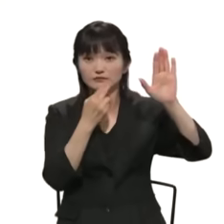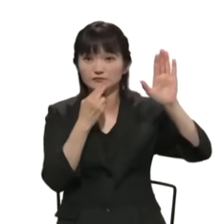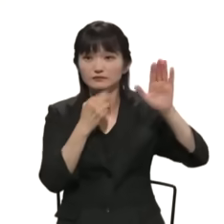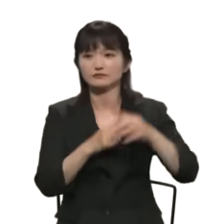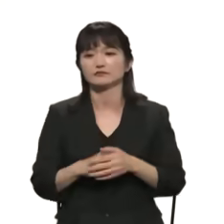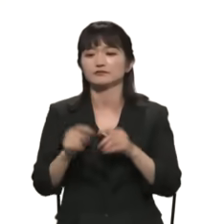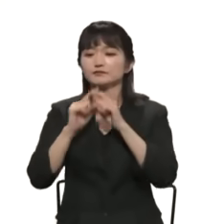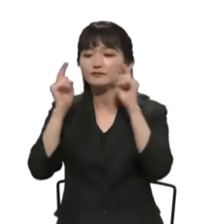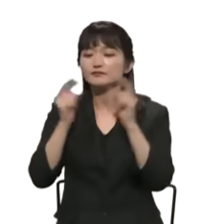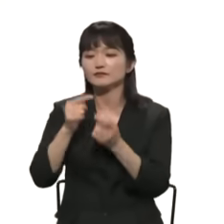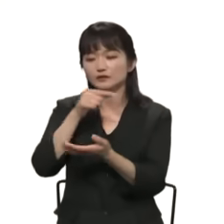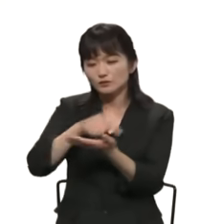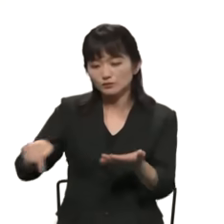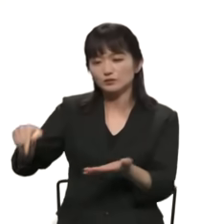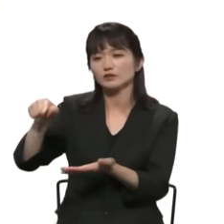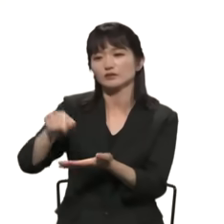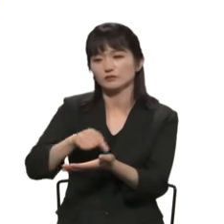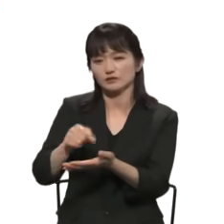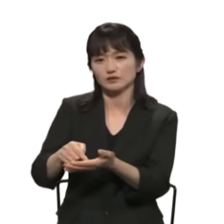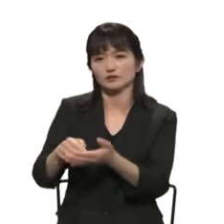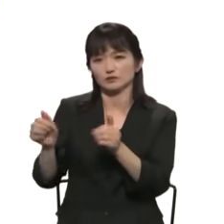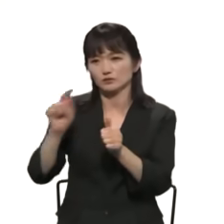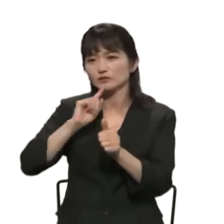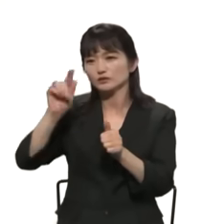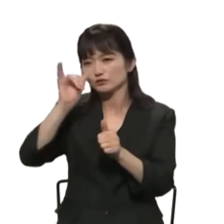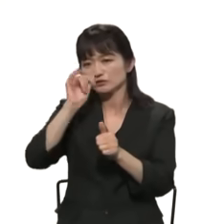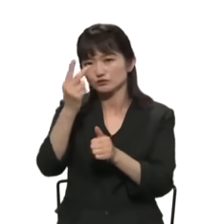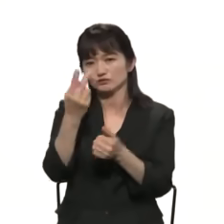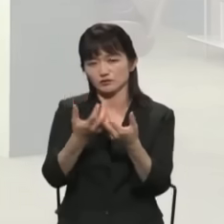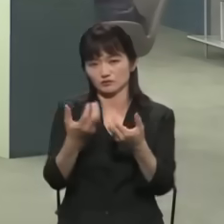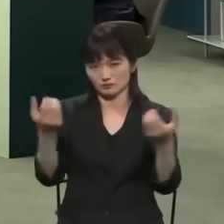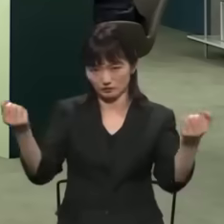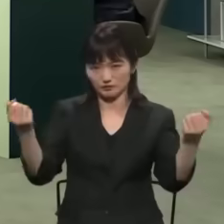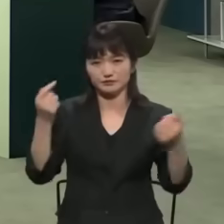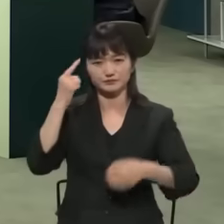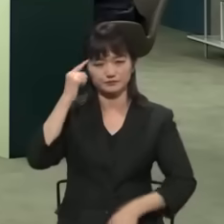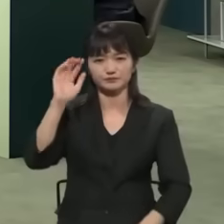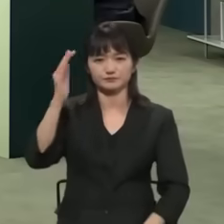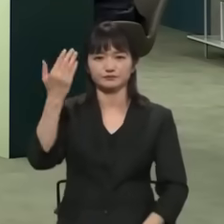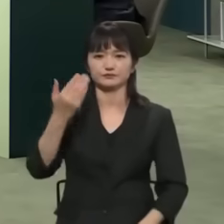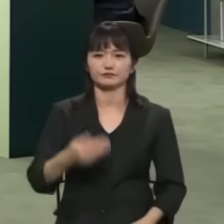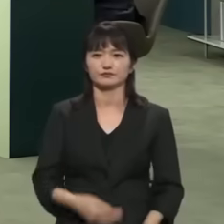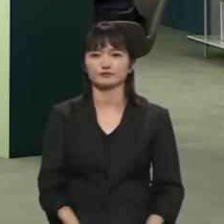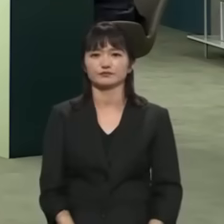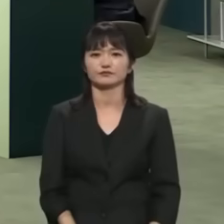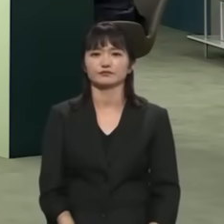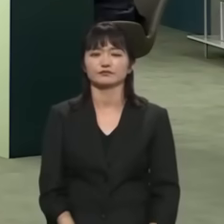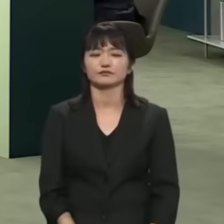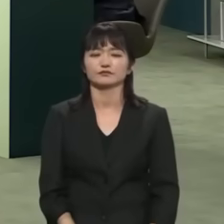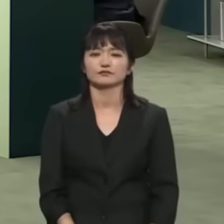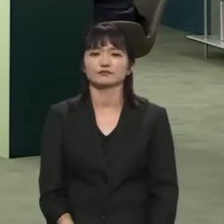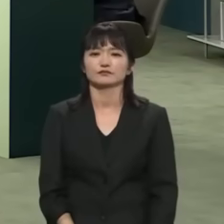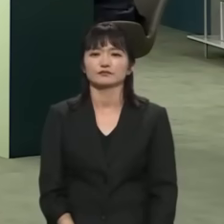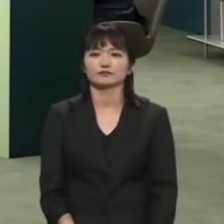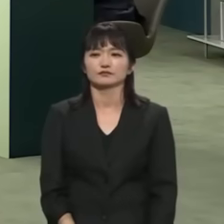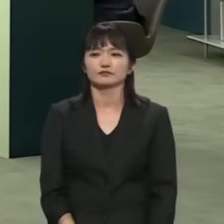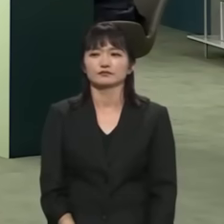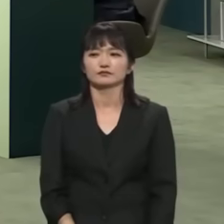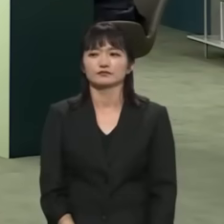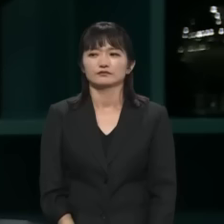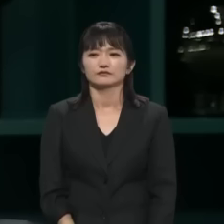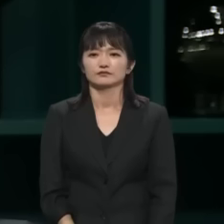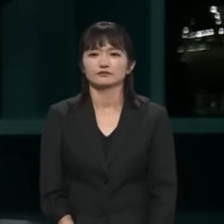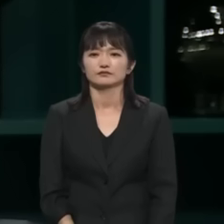이게 민사장 손해배상 청구해서 여부 좀 분리해서 봐야겠네요 또 다른 쟁점 중에 하나는 일단은 그럼이 행동이 과연